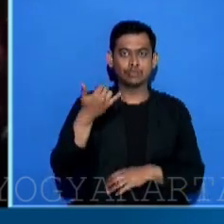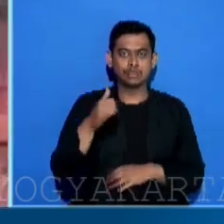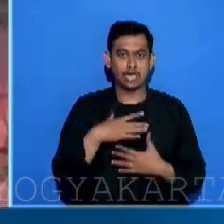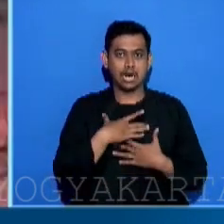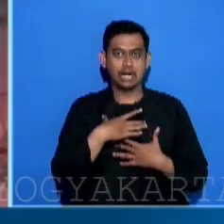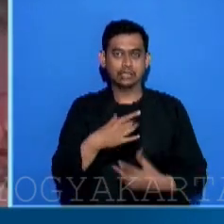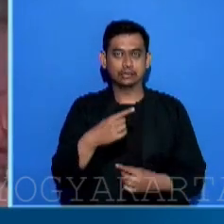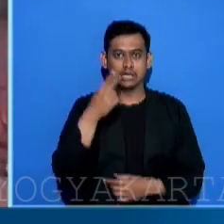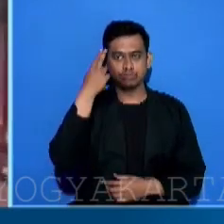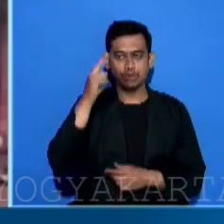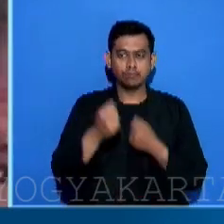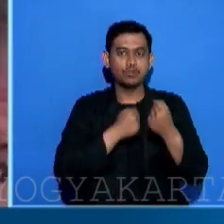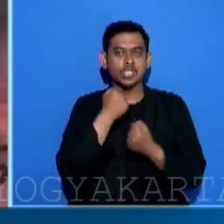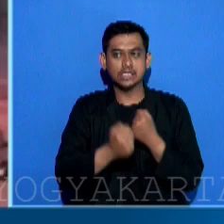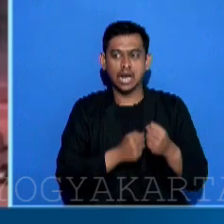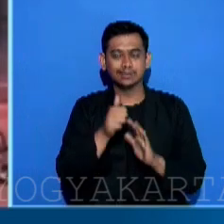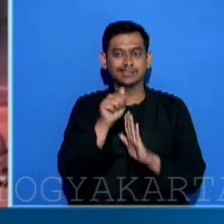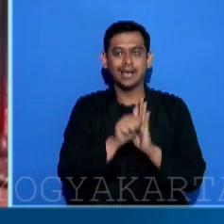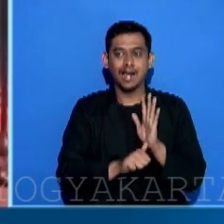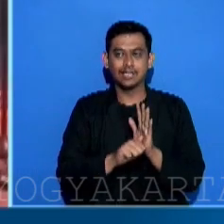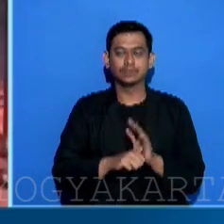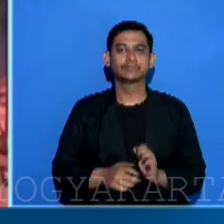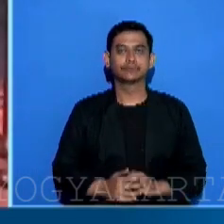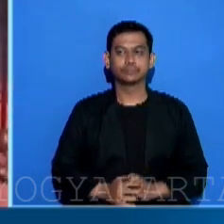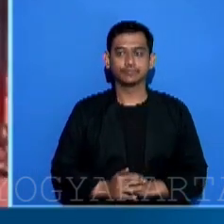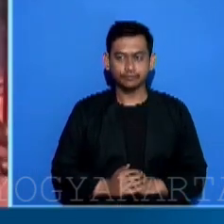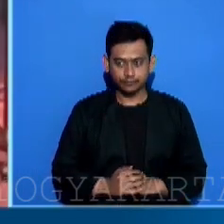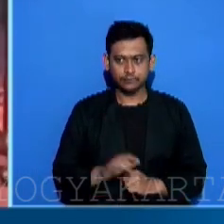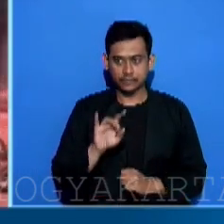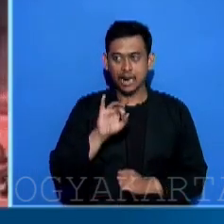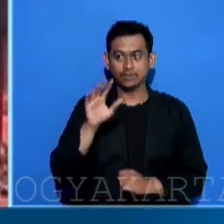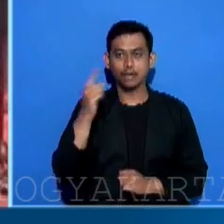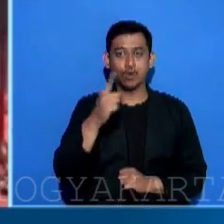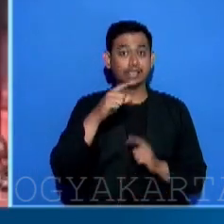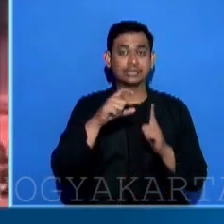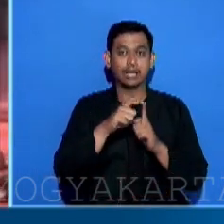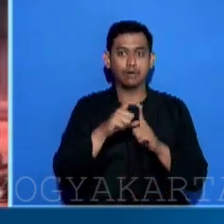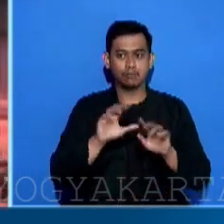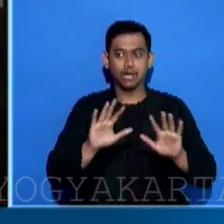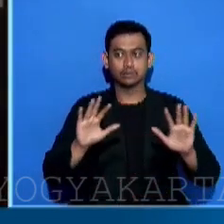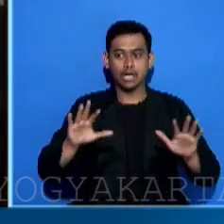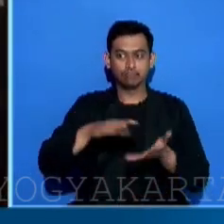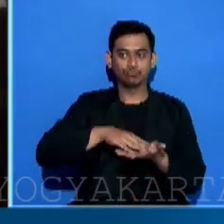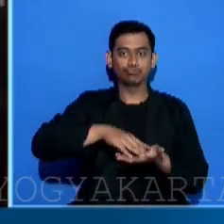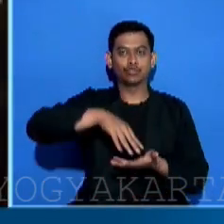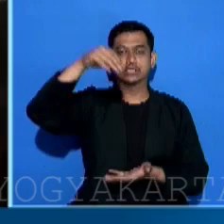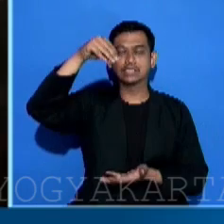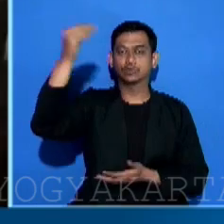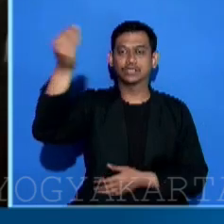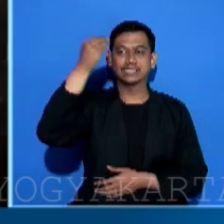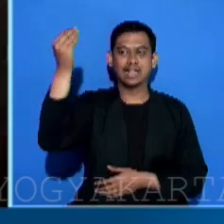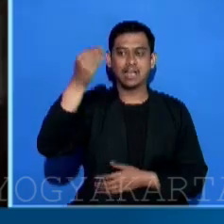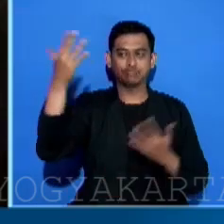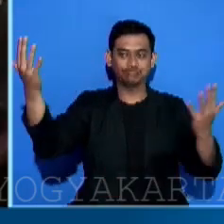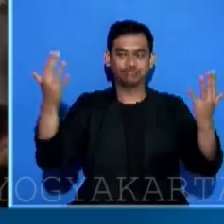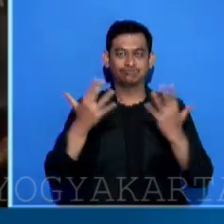layak untuk penyelenggaraan event-event. Di sisi lain, bulan Desember yang biasanya menjadi puncak kunjungan wisatawan di Yogyakarta harus